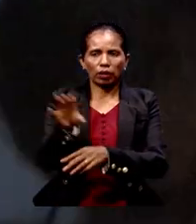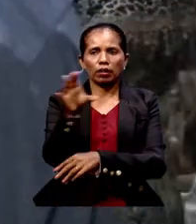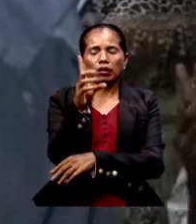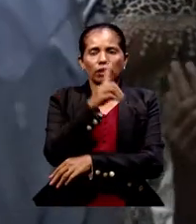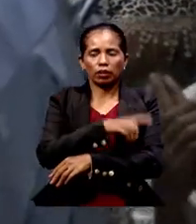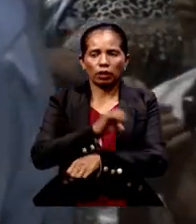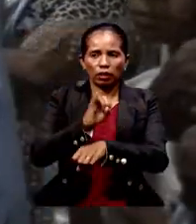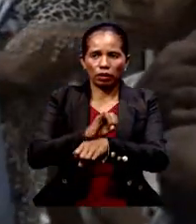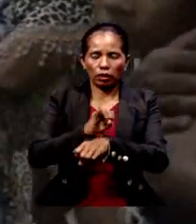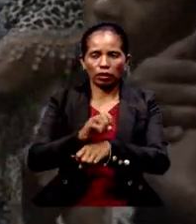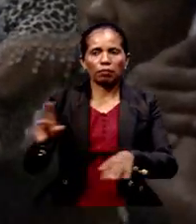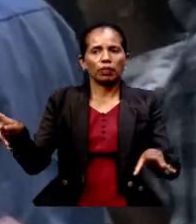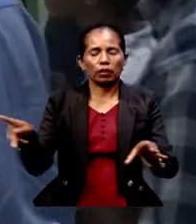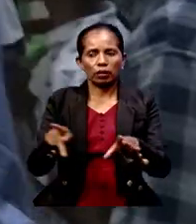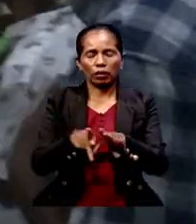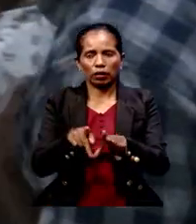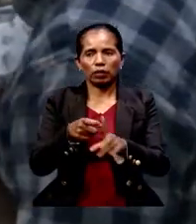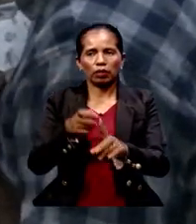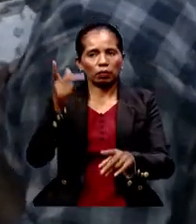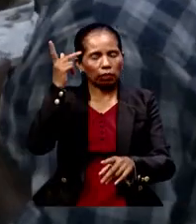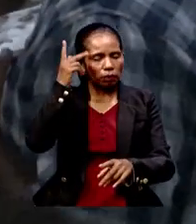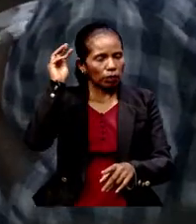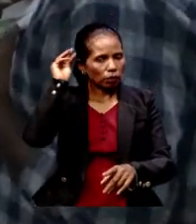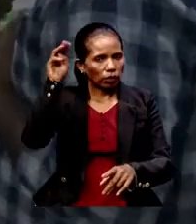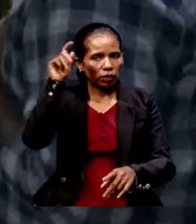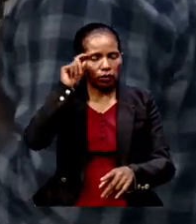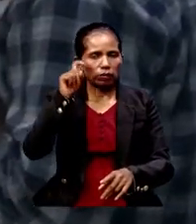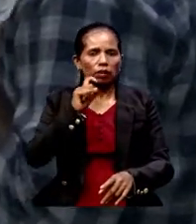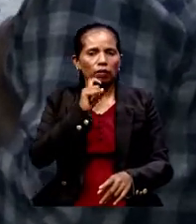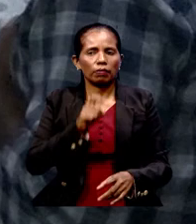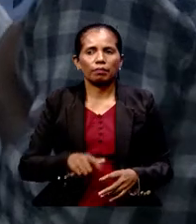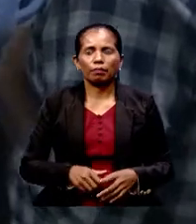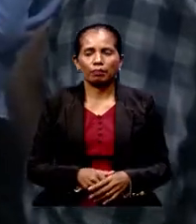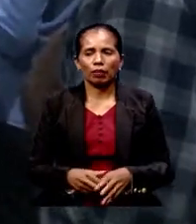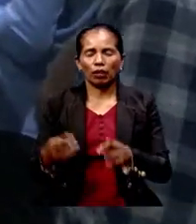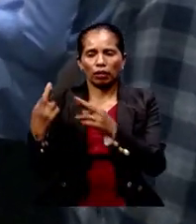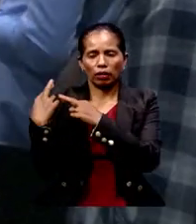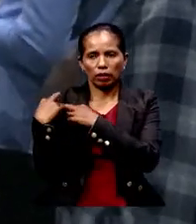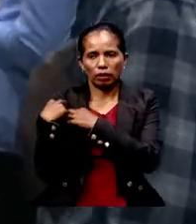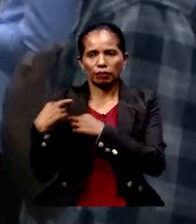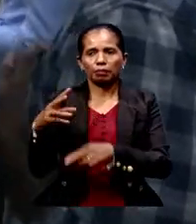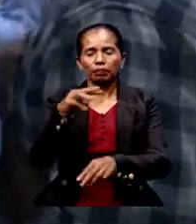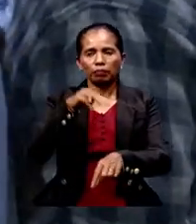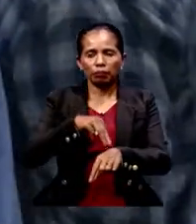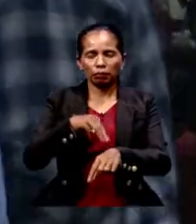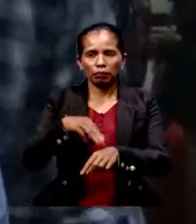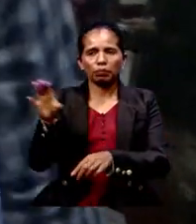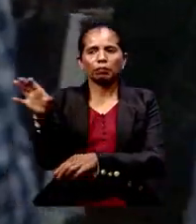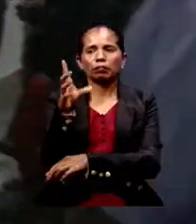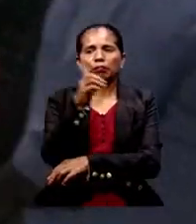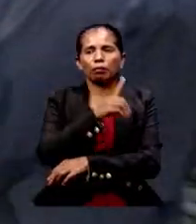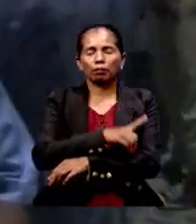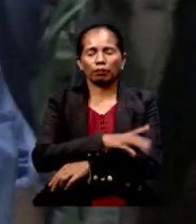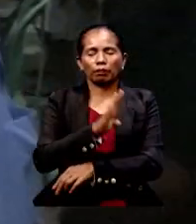Mota Claran, participa Mos Husi Primeiro Ministro Kaira Lasanana Gusmão. Responsável Koruba Missa Kalang Natal ne Husi